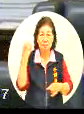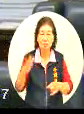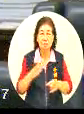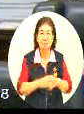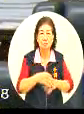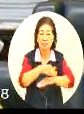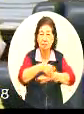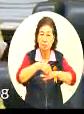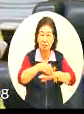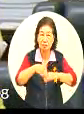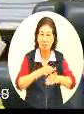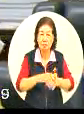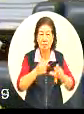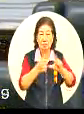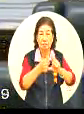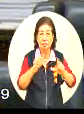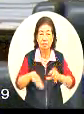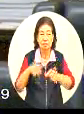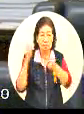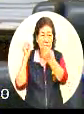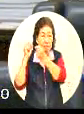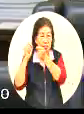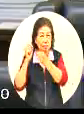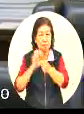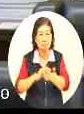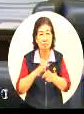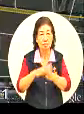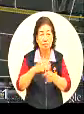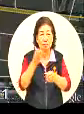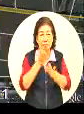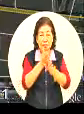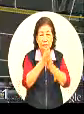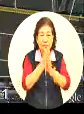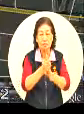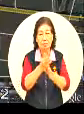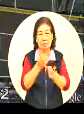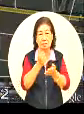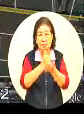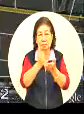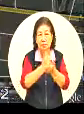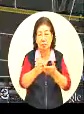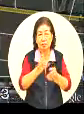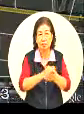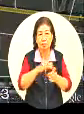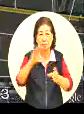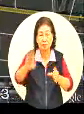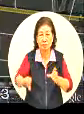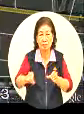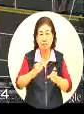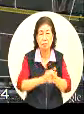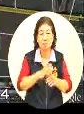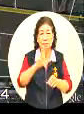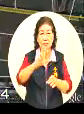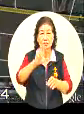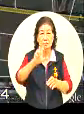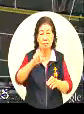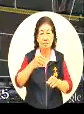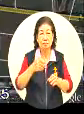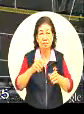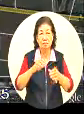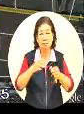在紧邻那个货柜囤放区哦，哦，这是七十七期的从化区旁